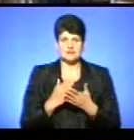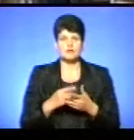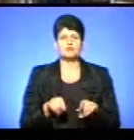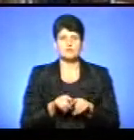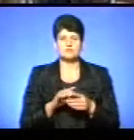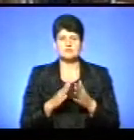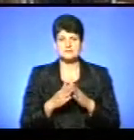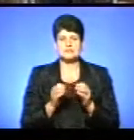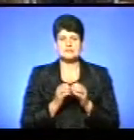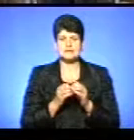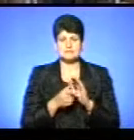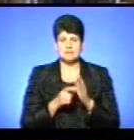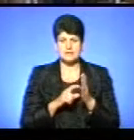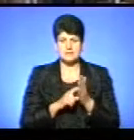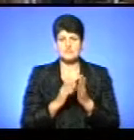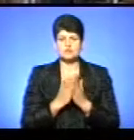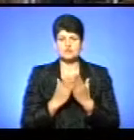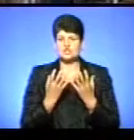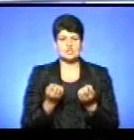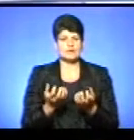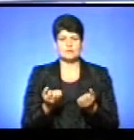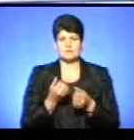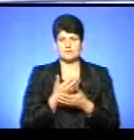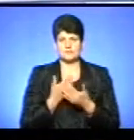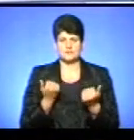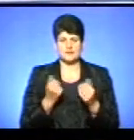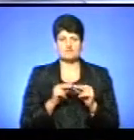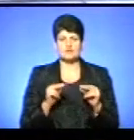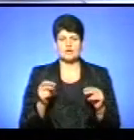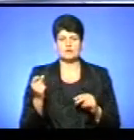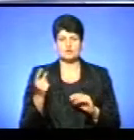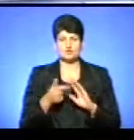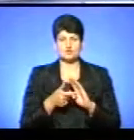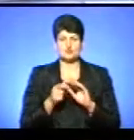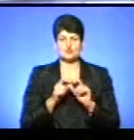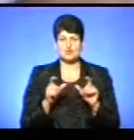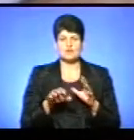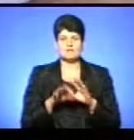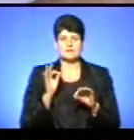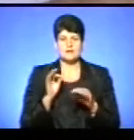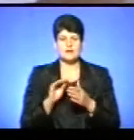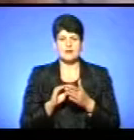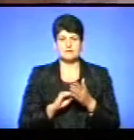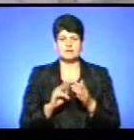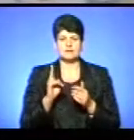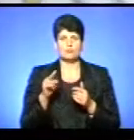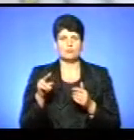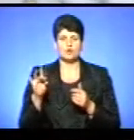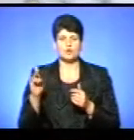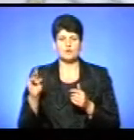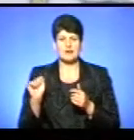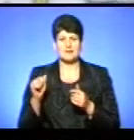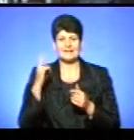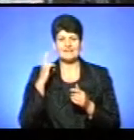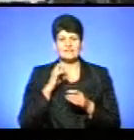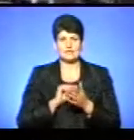ситуація з 10 класом, підручники ми ще не отримали. Вчителі 11-ї школи обрали автора букваря Катерину Пономарьову і київське